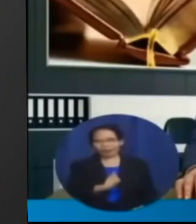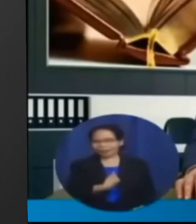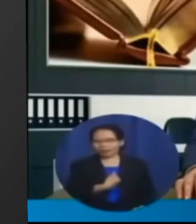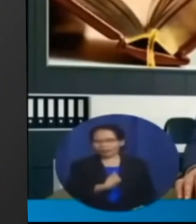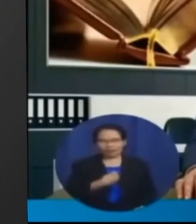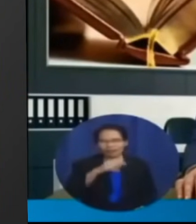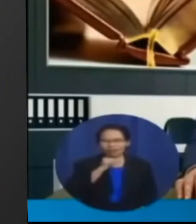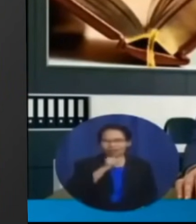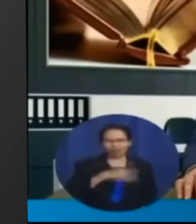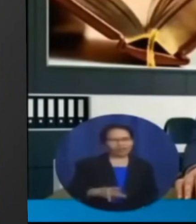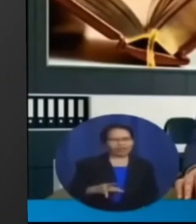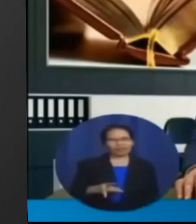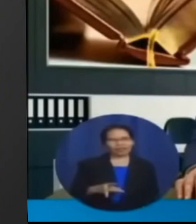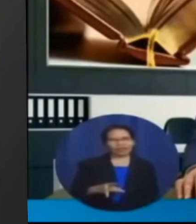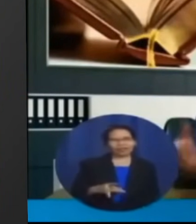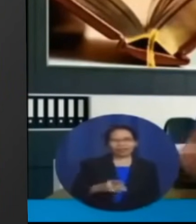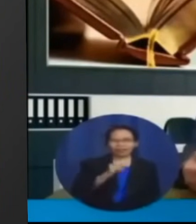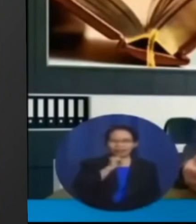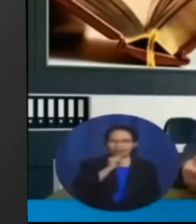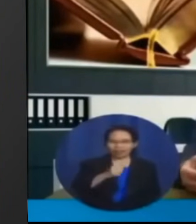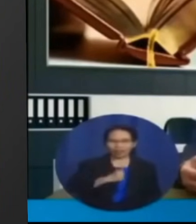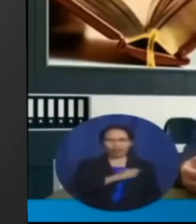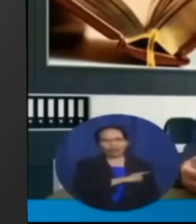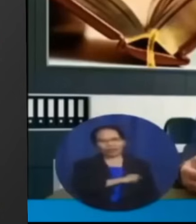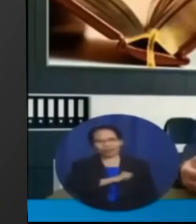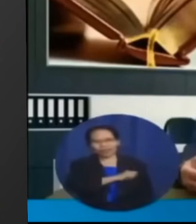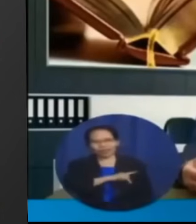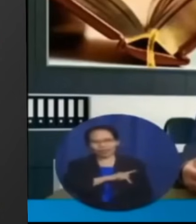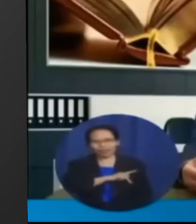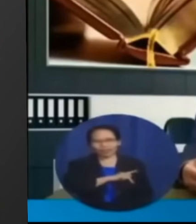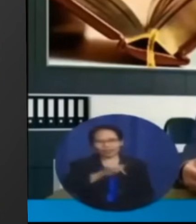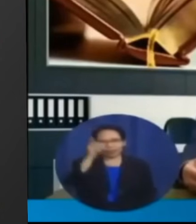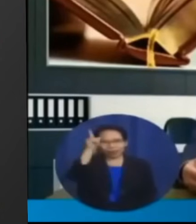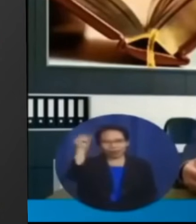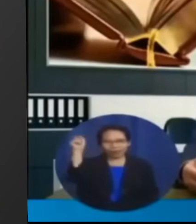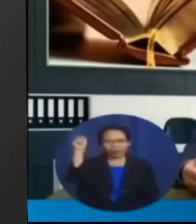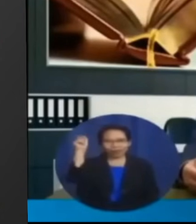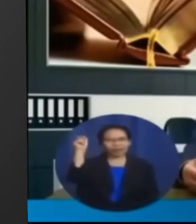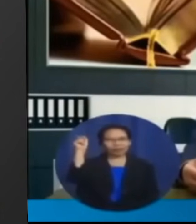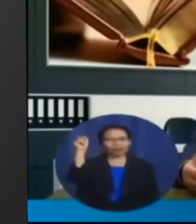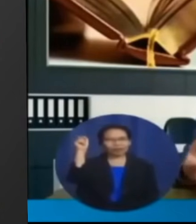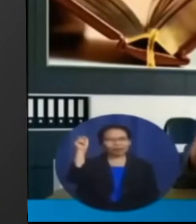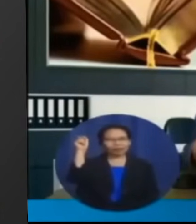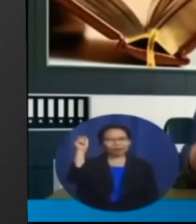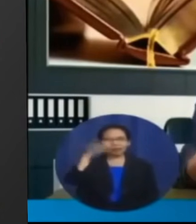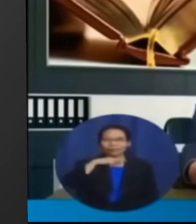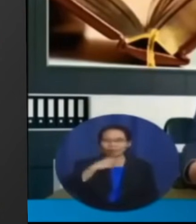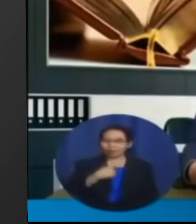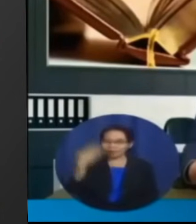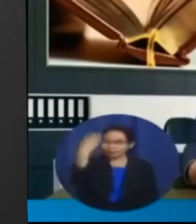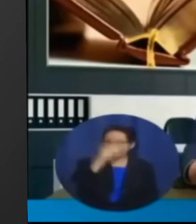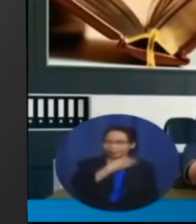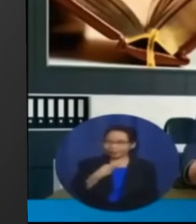ko masyadong ano yun. Di ko masyadong appreciated. Kasi, hindi naman ako maganda